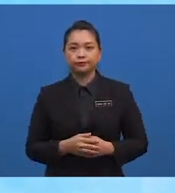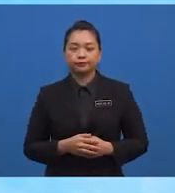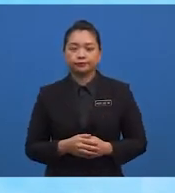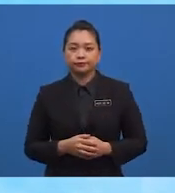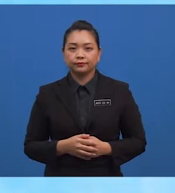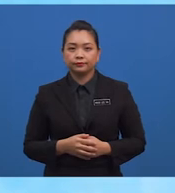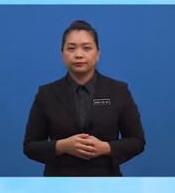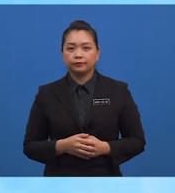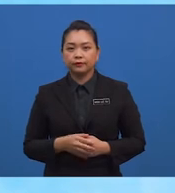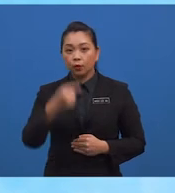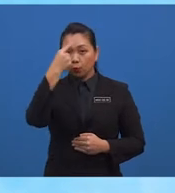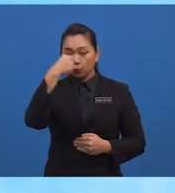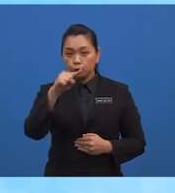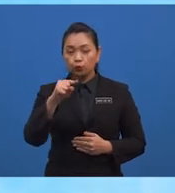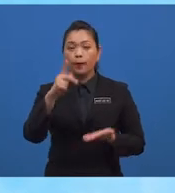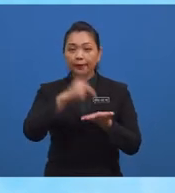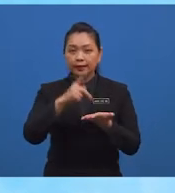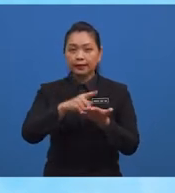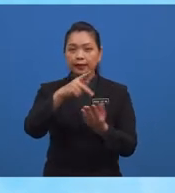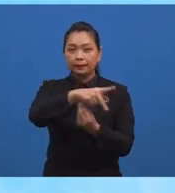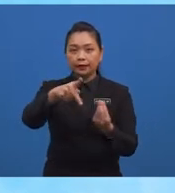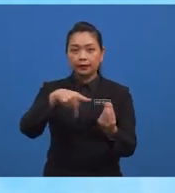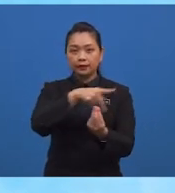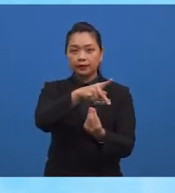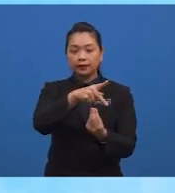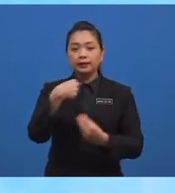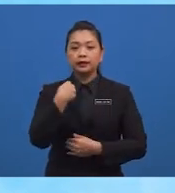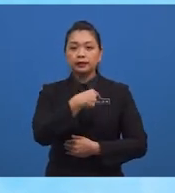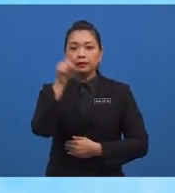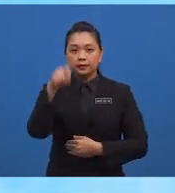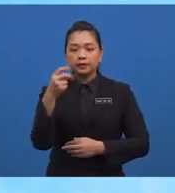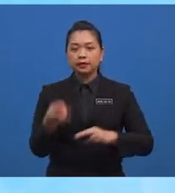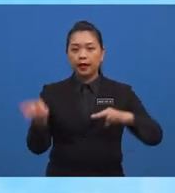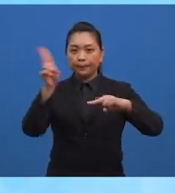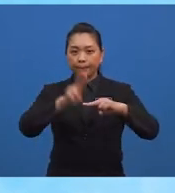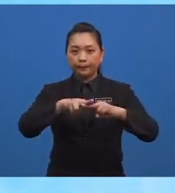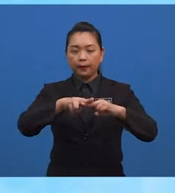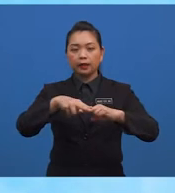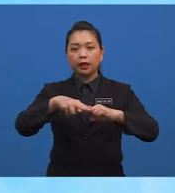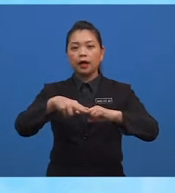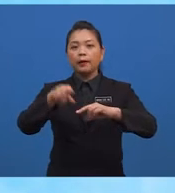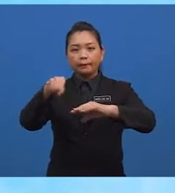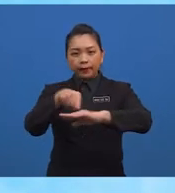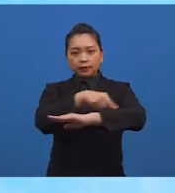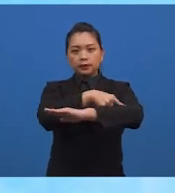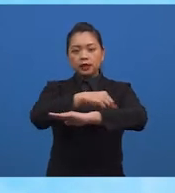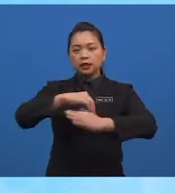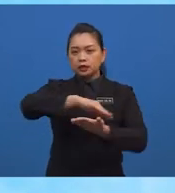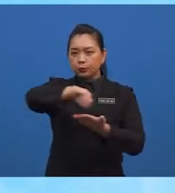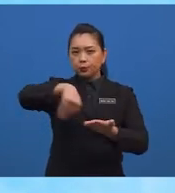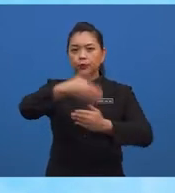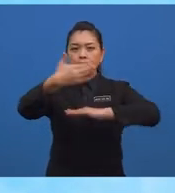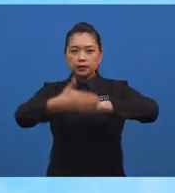rajah. Untuk mengukur perimeter, kita mesti tambahkan panjang